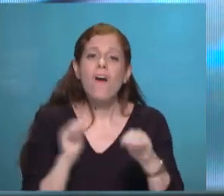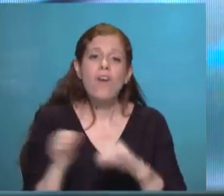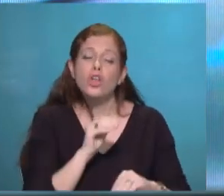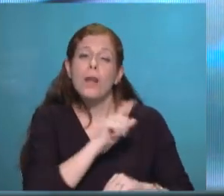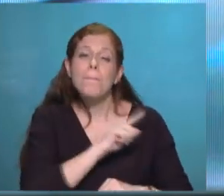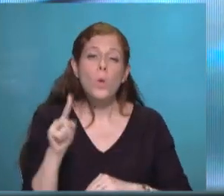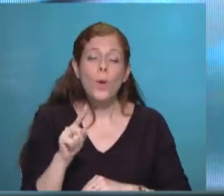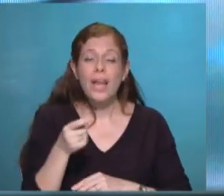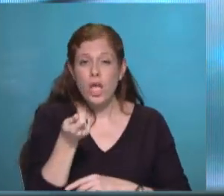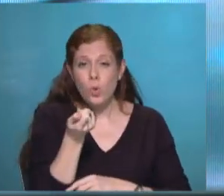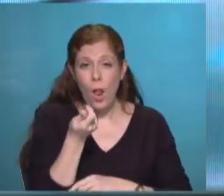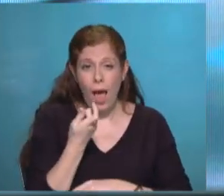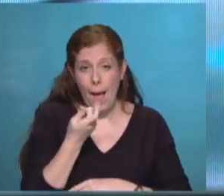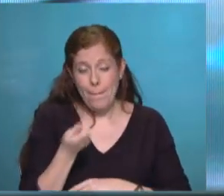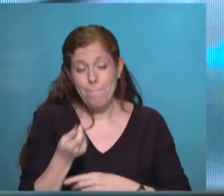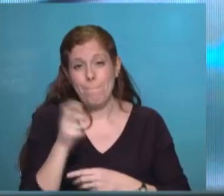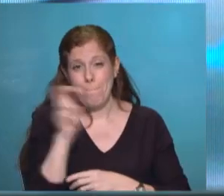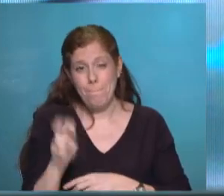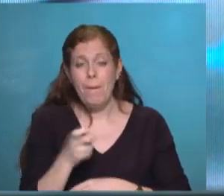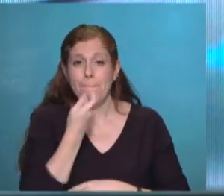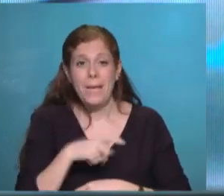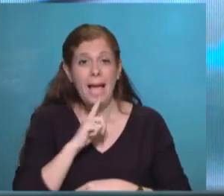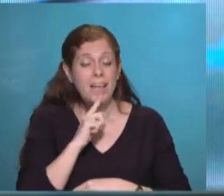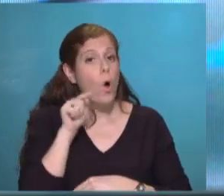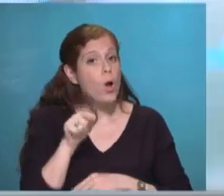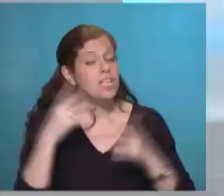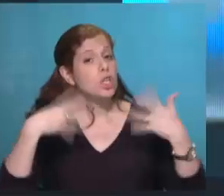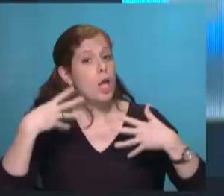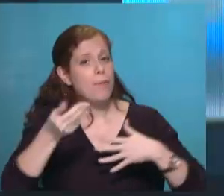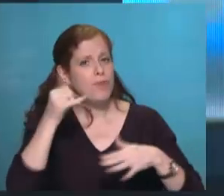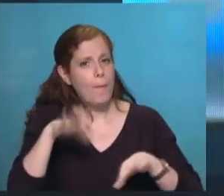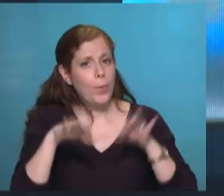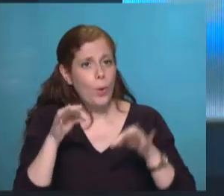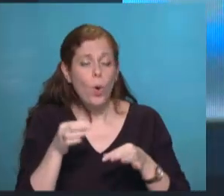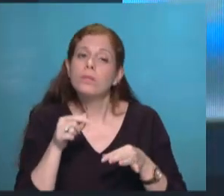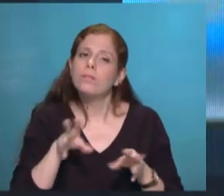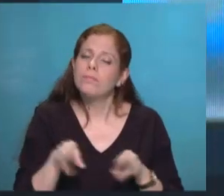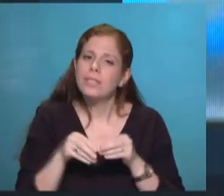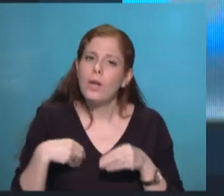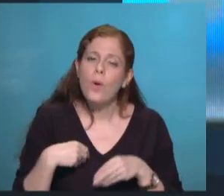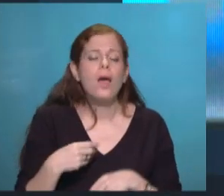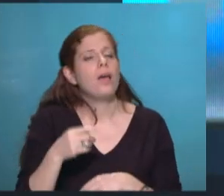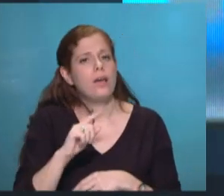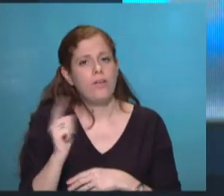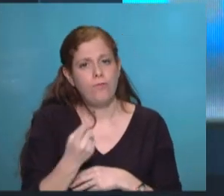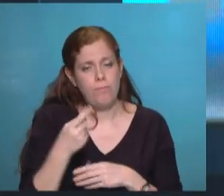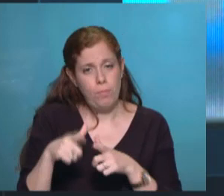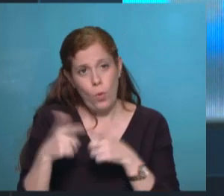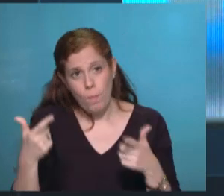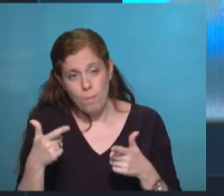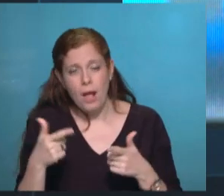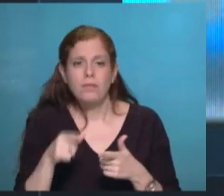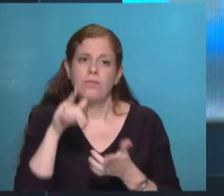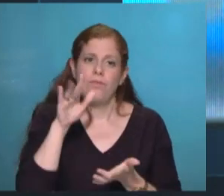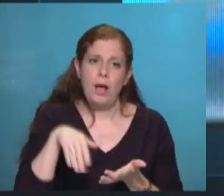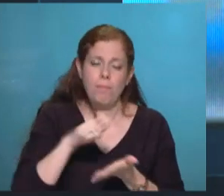מקטר. כל זה קורה, נזכיר, 9 ימים בלבד. לפני הבחירות, איתנו הערב גילי כהן ורועי שרון באולפן, יציג זו הארץ